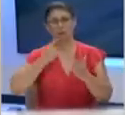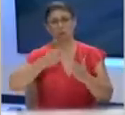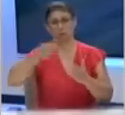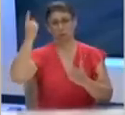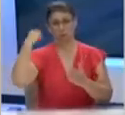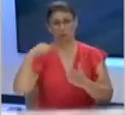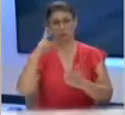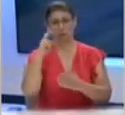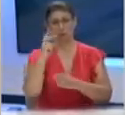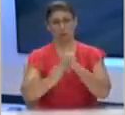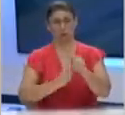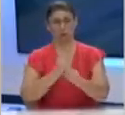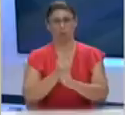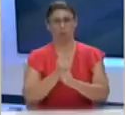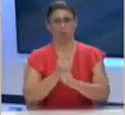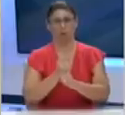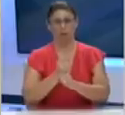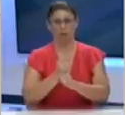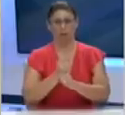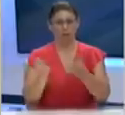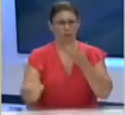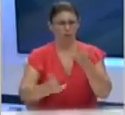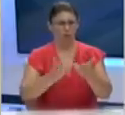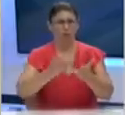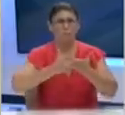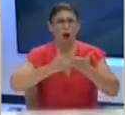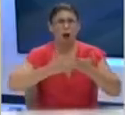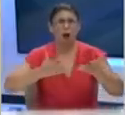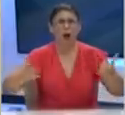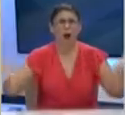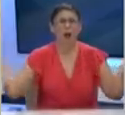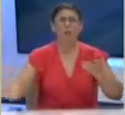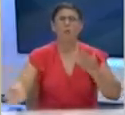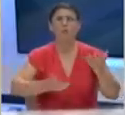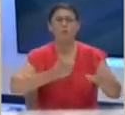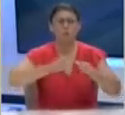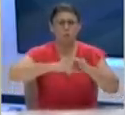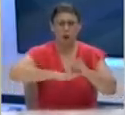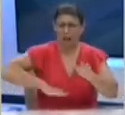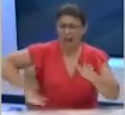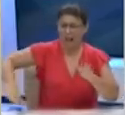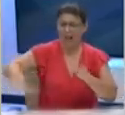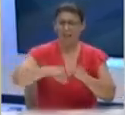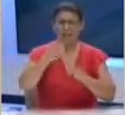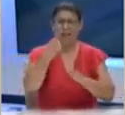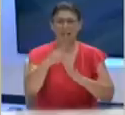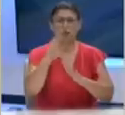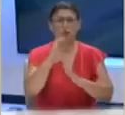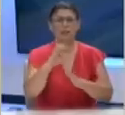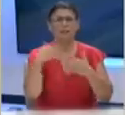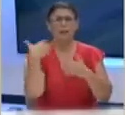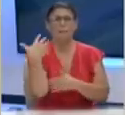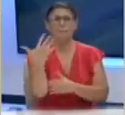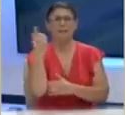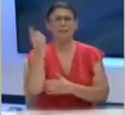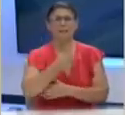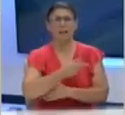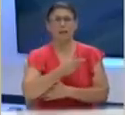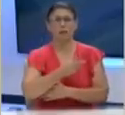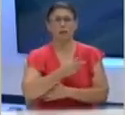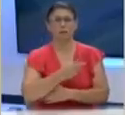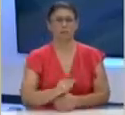προηγούμενης 20ετίας, οι καμένες εκτάσεις αυξήθηκαν κατά 195%. Ας δούμε